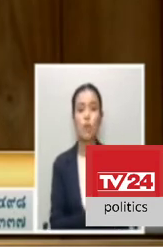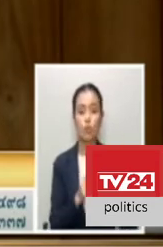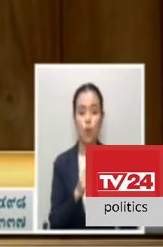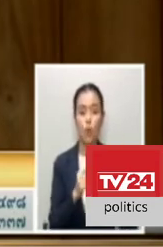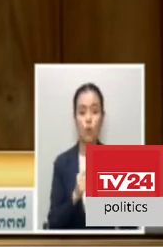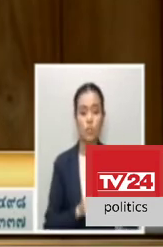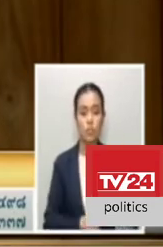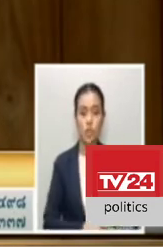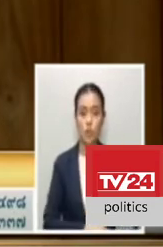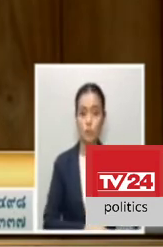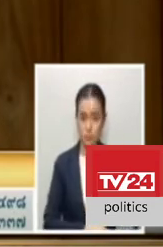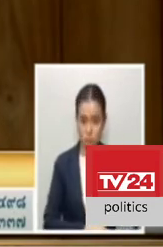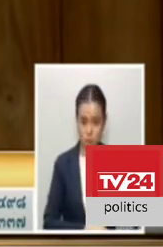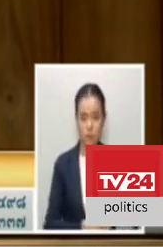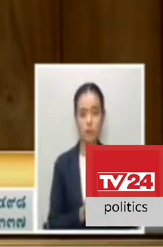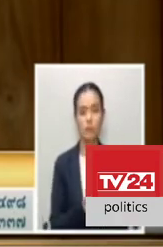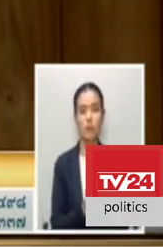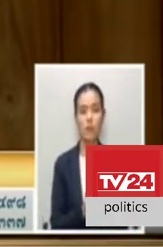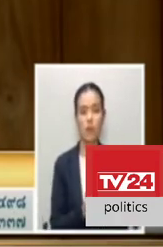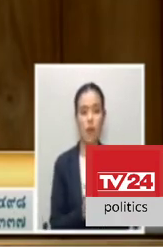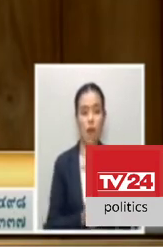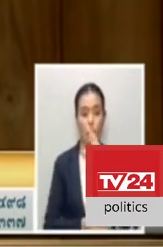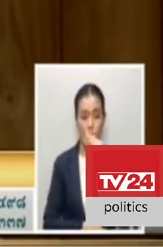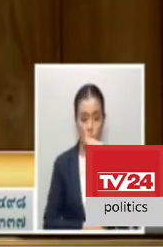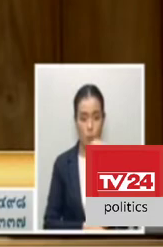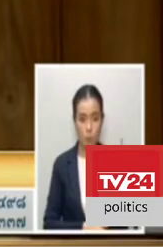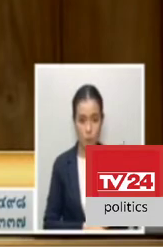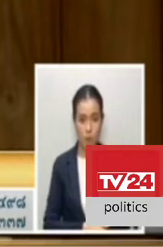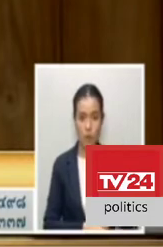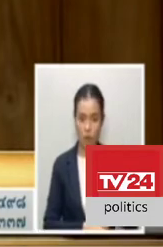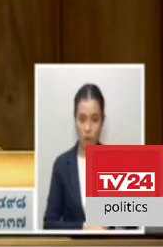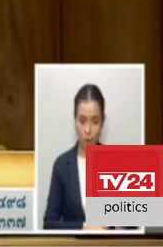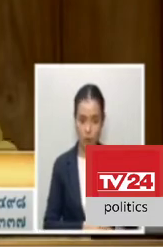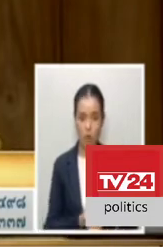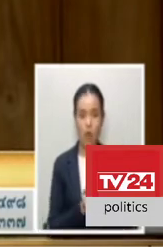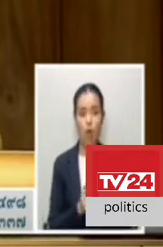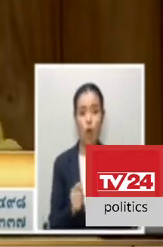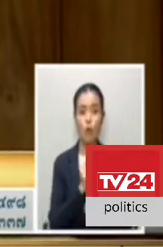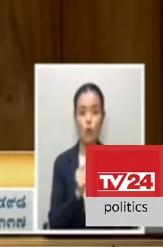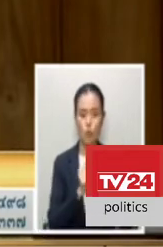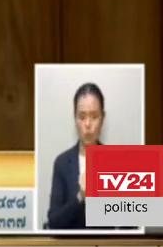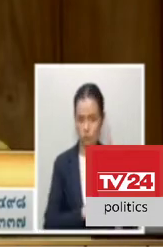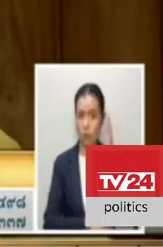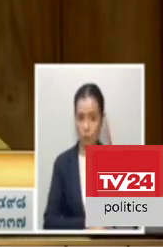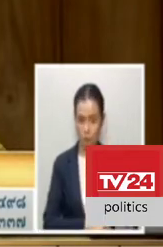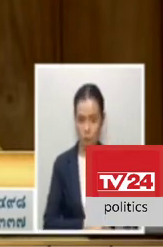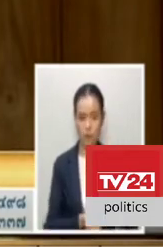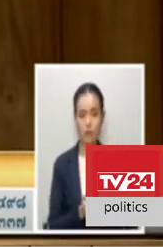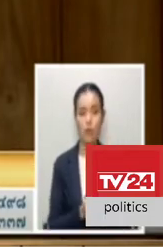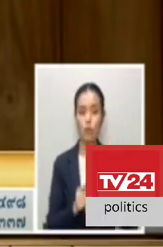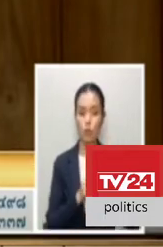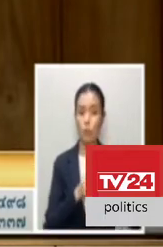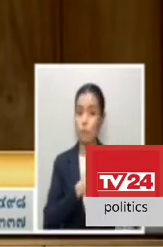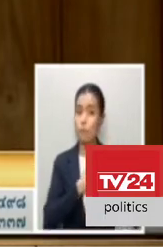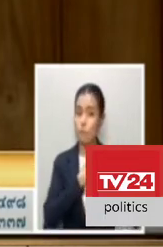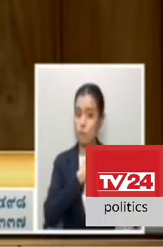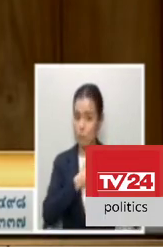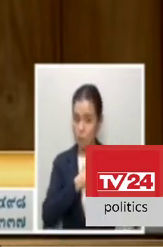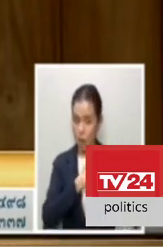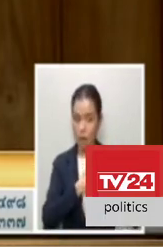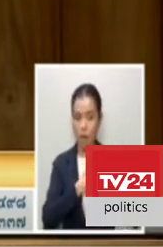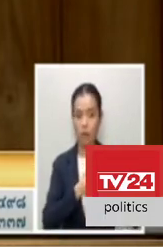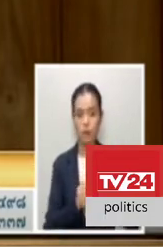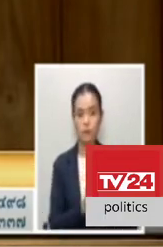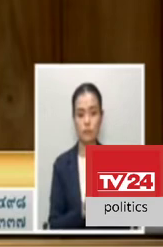ของ GSP ได้มีการพูดถึงว่าเรื่องนี้ก็จะต้องคุยกันต่อไปนะฮะในช่วงเวลาที่มีอยู่